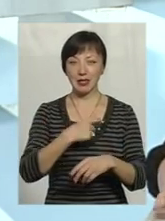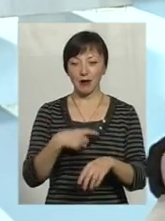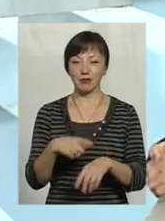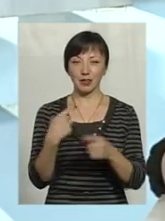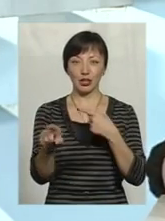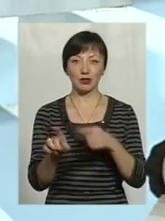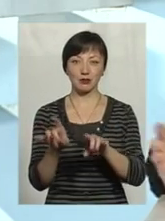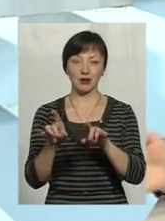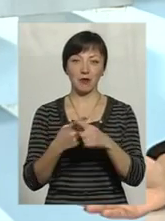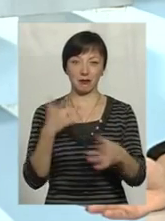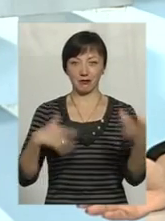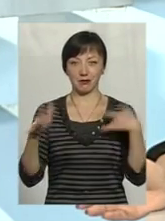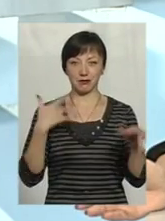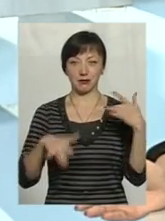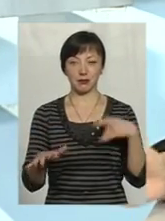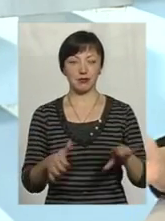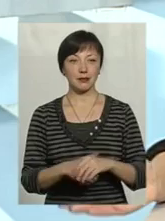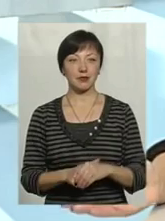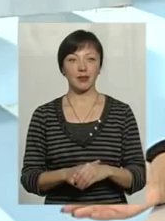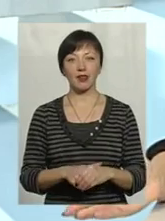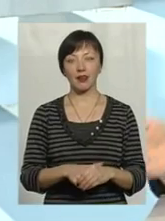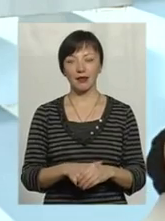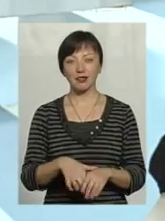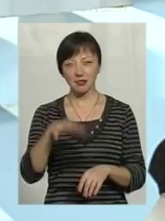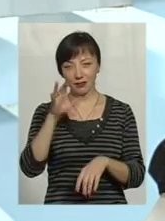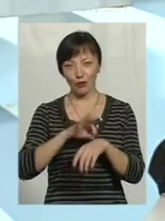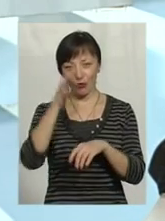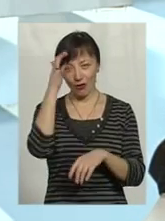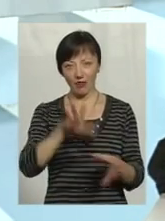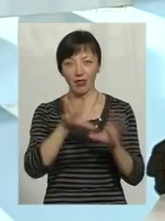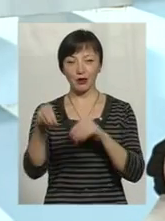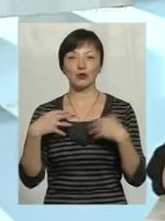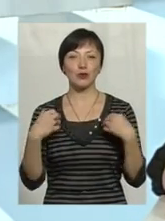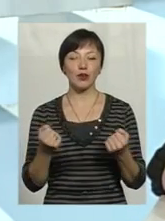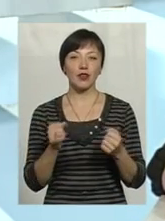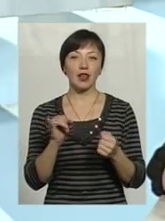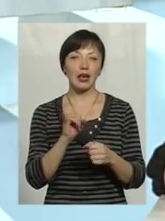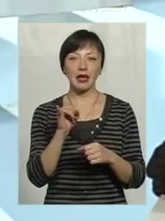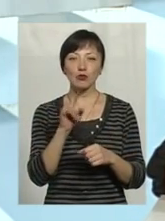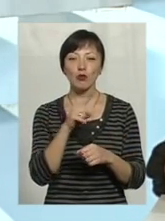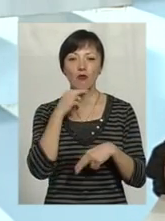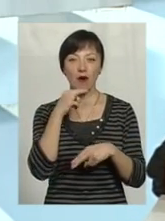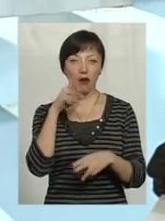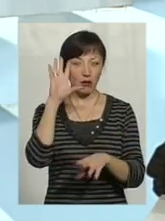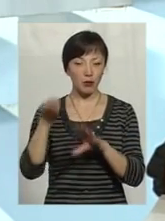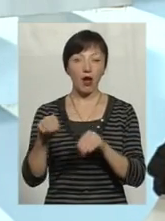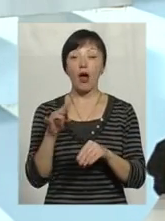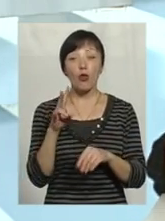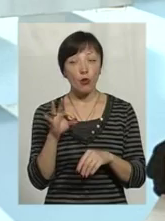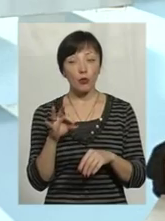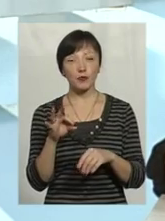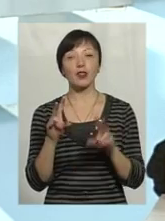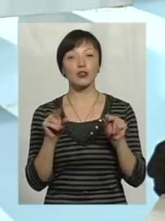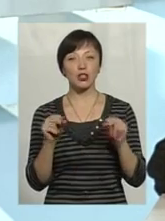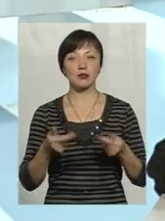одного, так говориться, з хворої голови на здорову, так, і відвести цей погляд. На жаль,